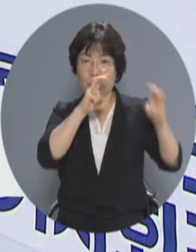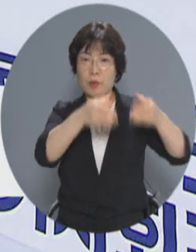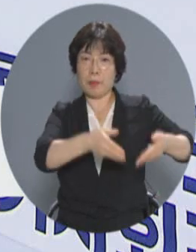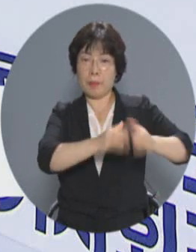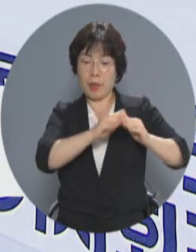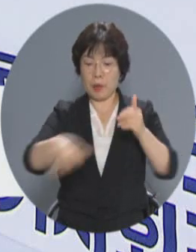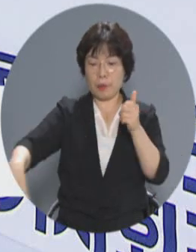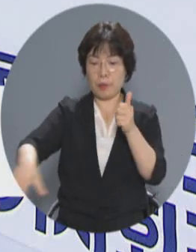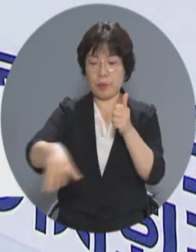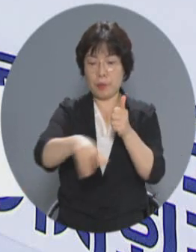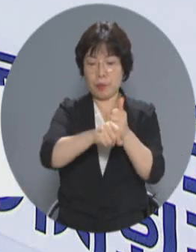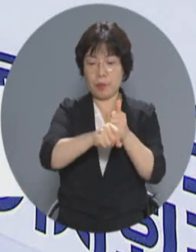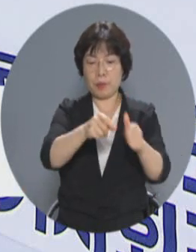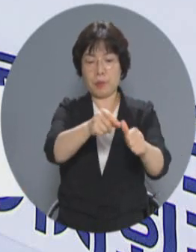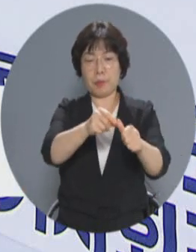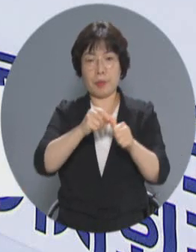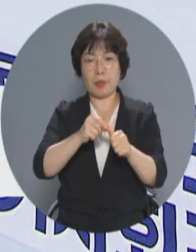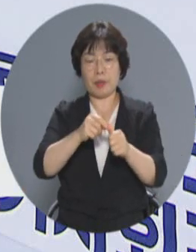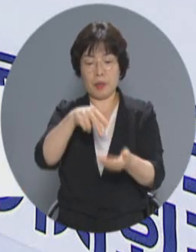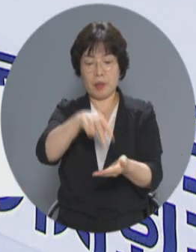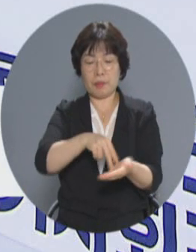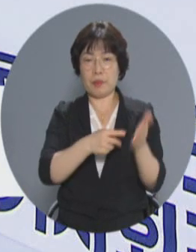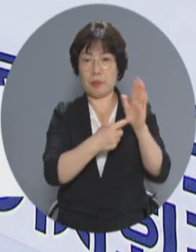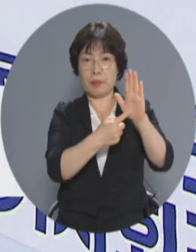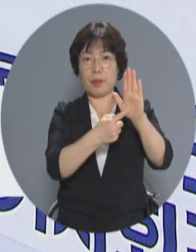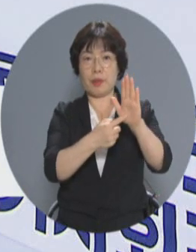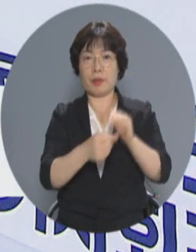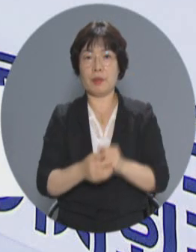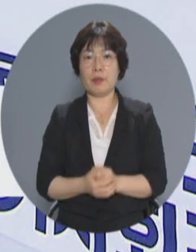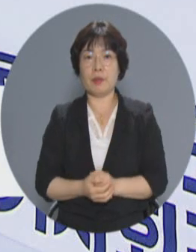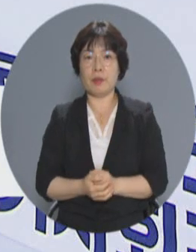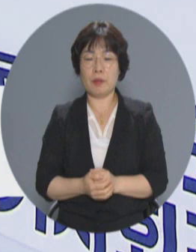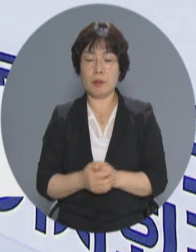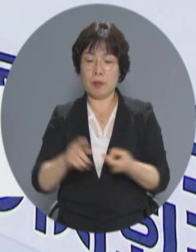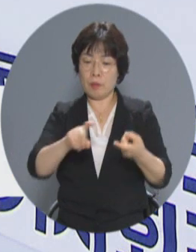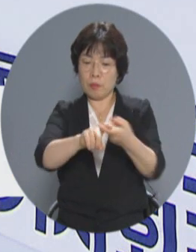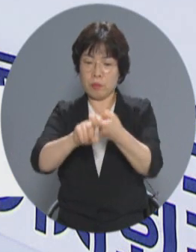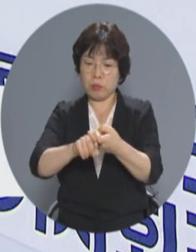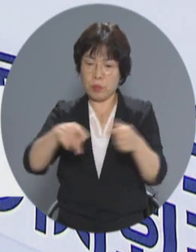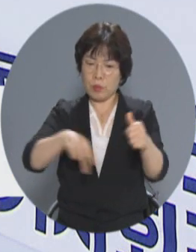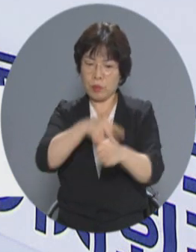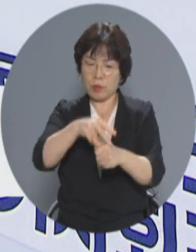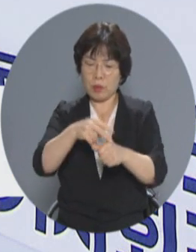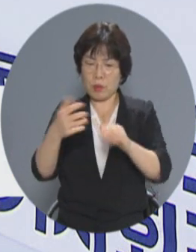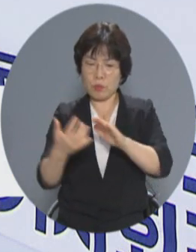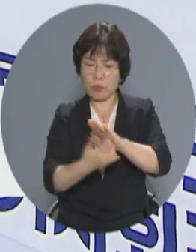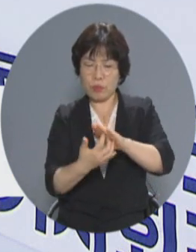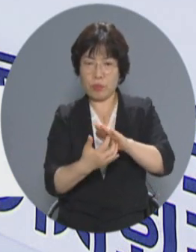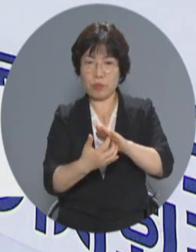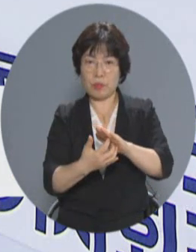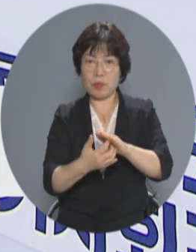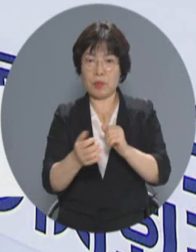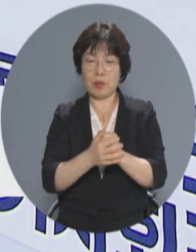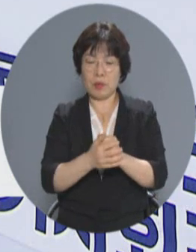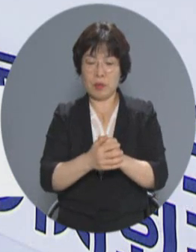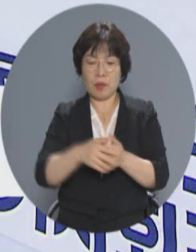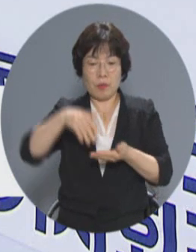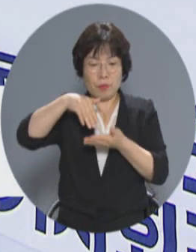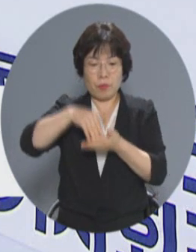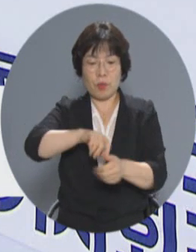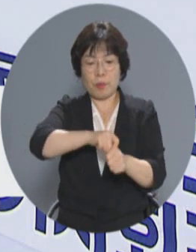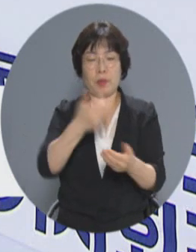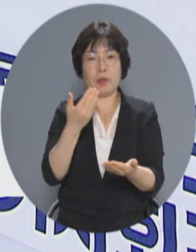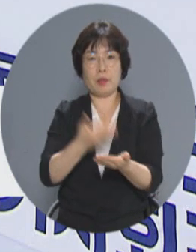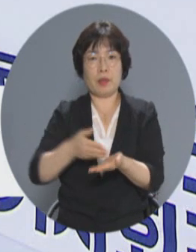설립해 협력 직원들을 고용하겠다는 입장을 밝혔는데요. 노조는 상황을 모면하기 위한 꼼수라며 당국의 엄중한